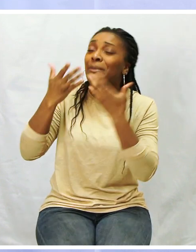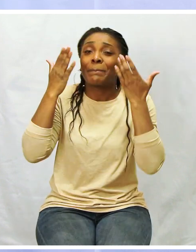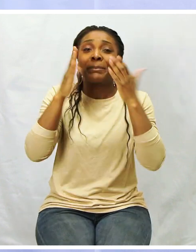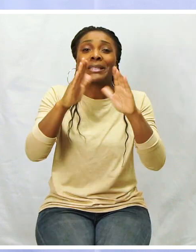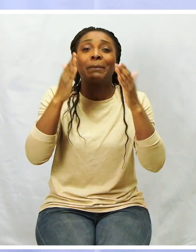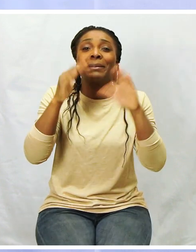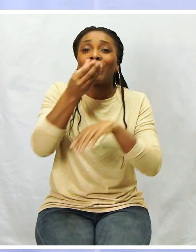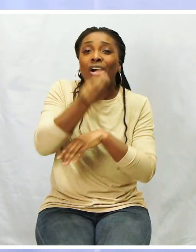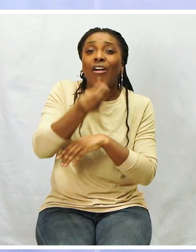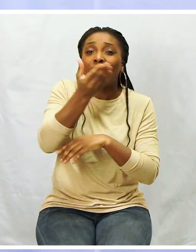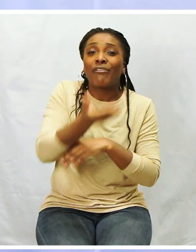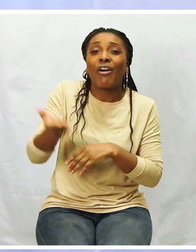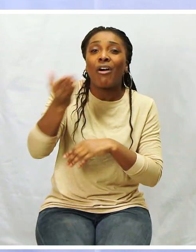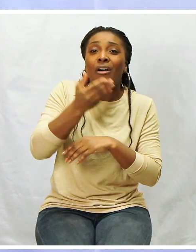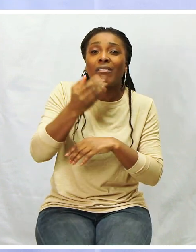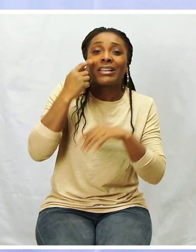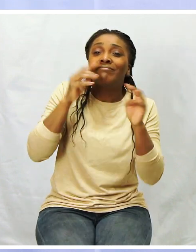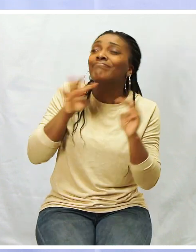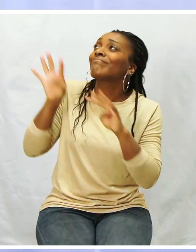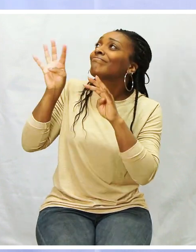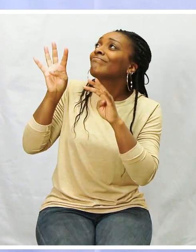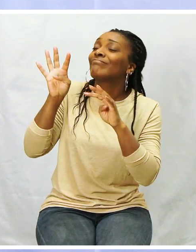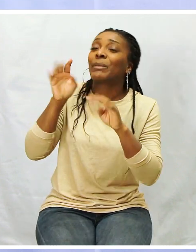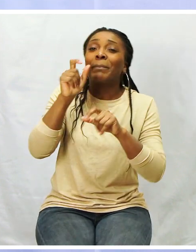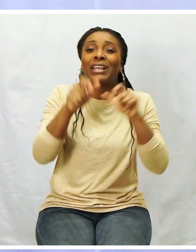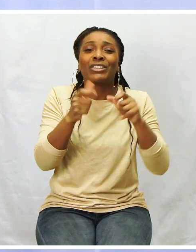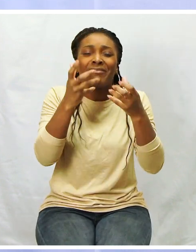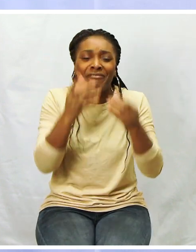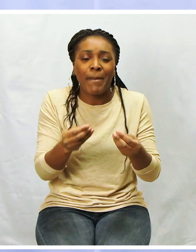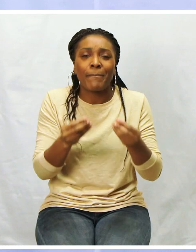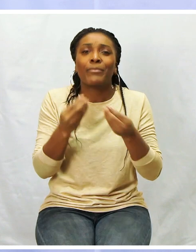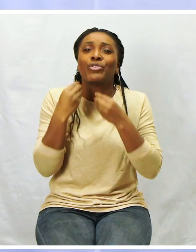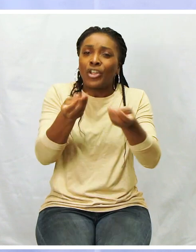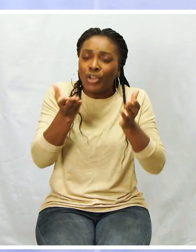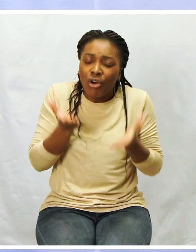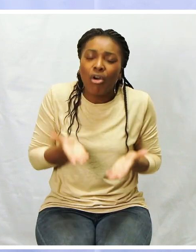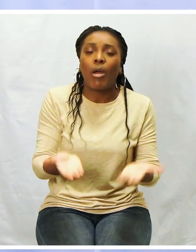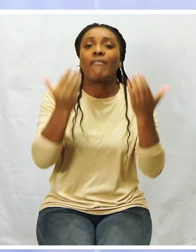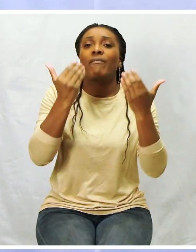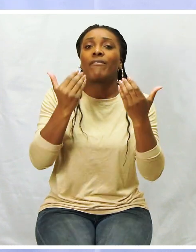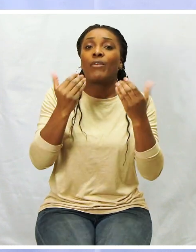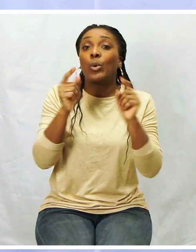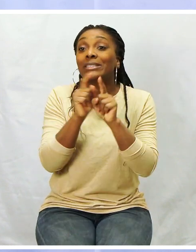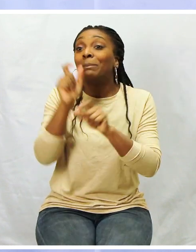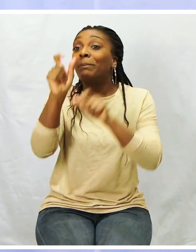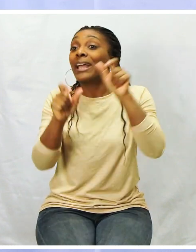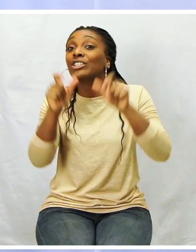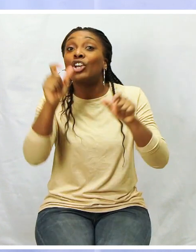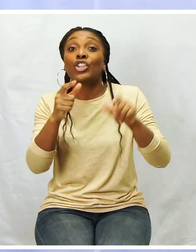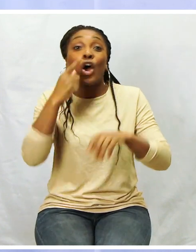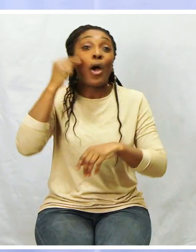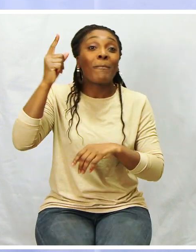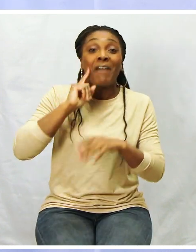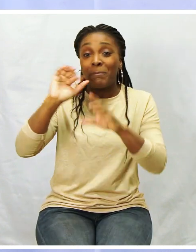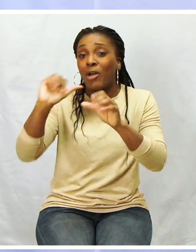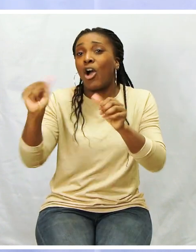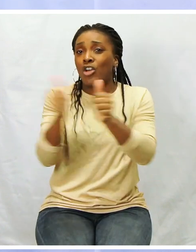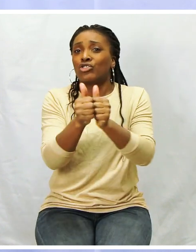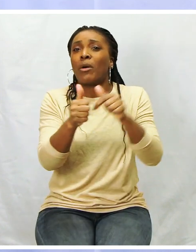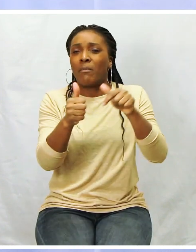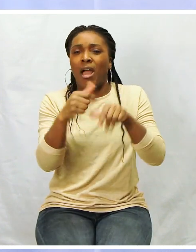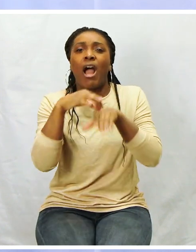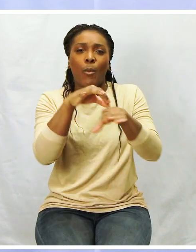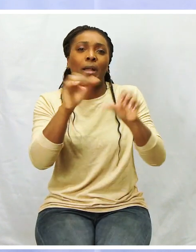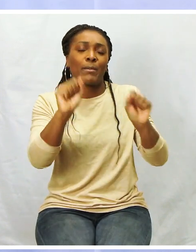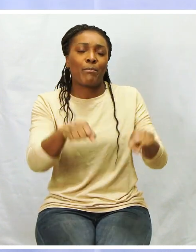Dieu tes enfants qui écoutent, de relever celui qui est affaibli Seigneur et de mettre à leur côté Seigneur des hommes et des femmes qui sont capables de les